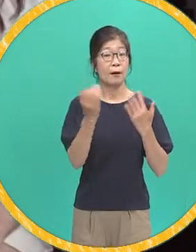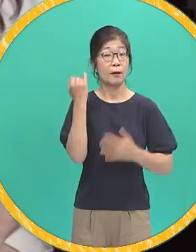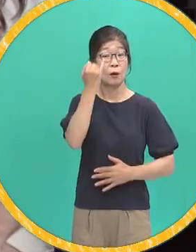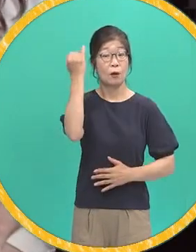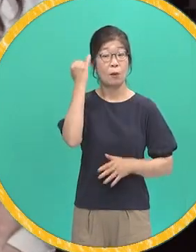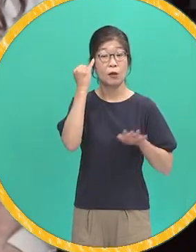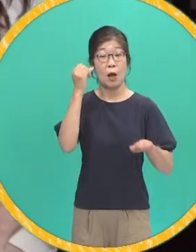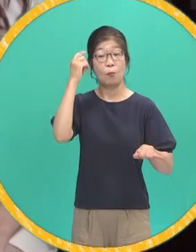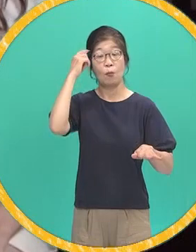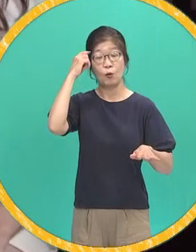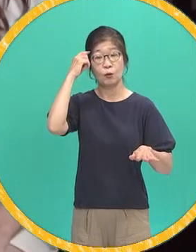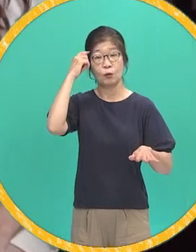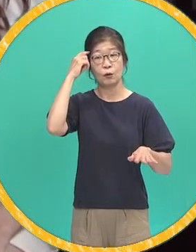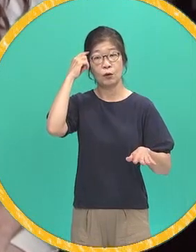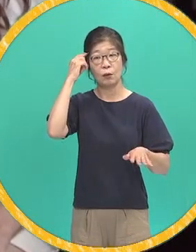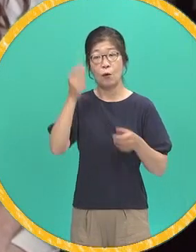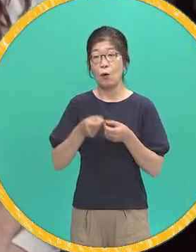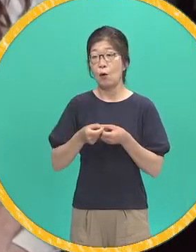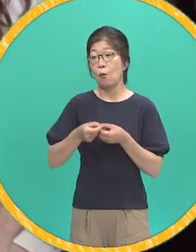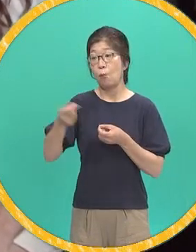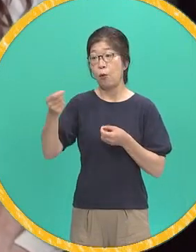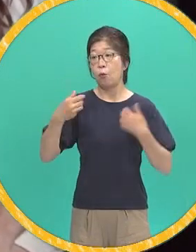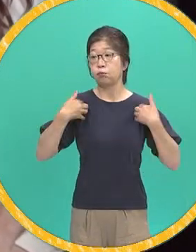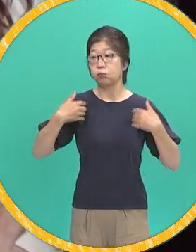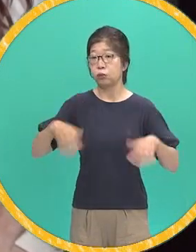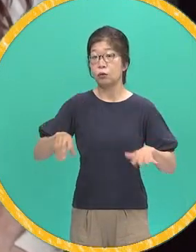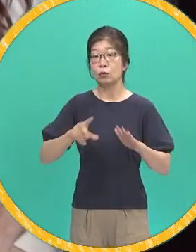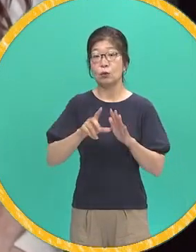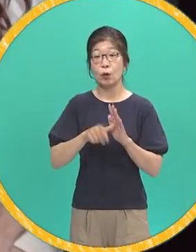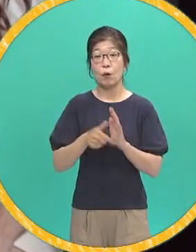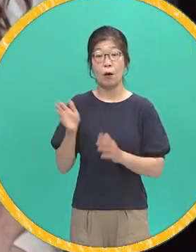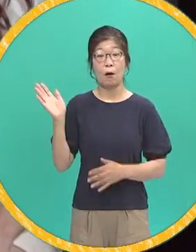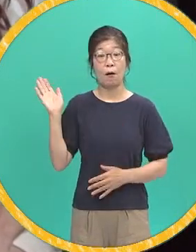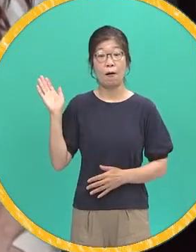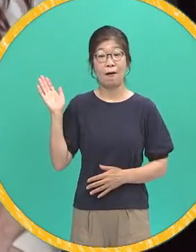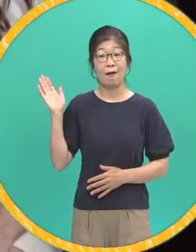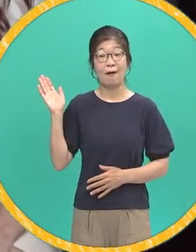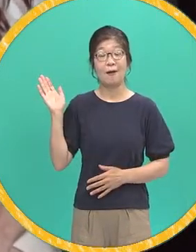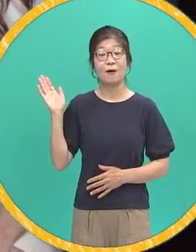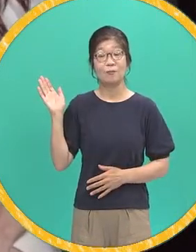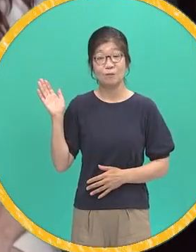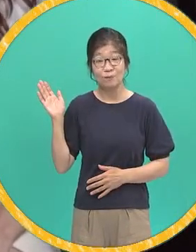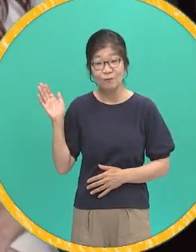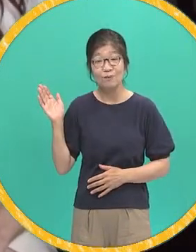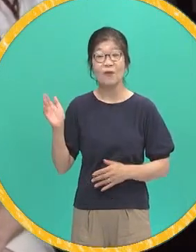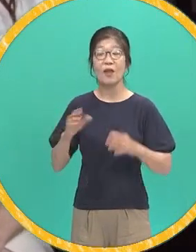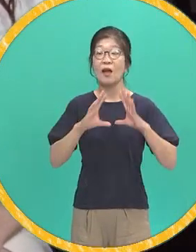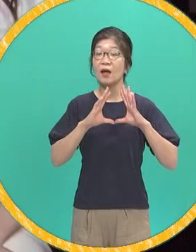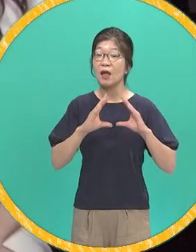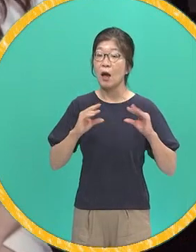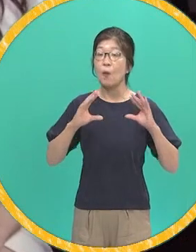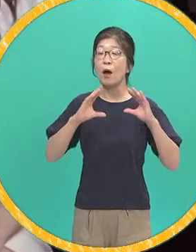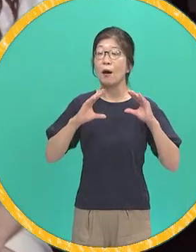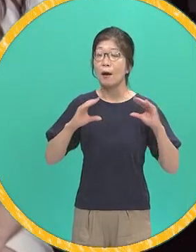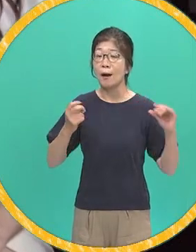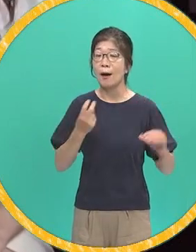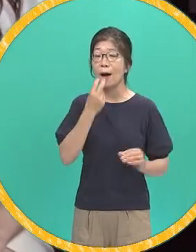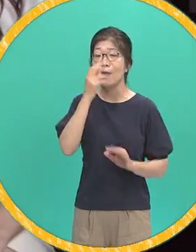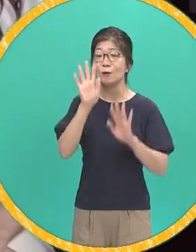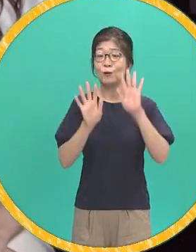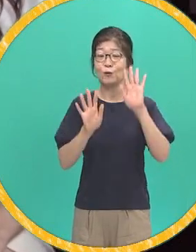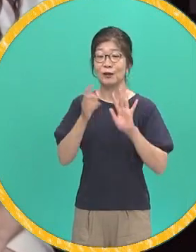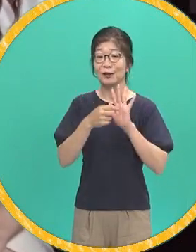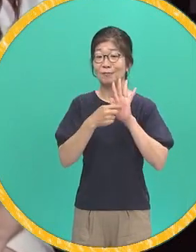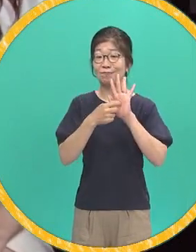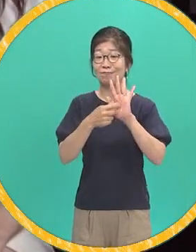イメージがあると思うんですけどこれを持たないとかなりこう表情が柔らかくなるので